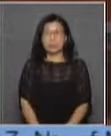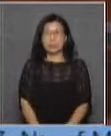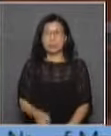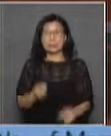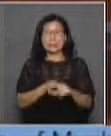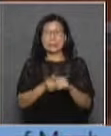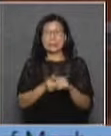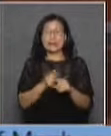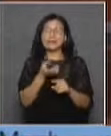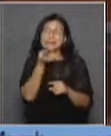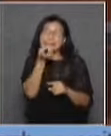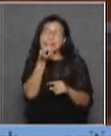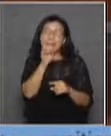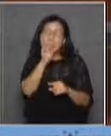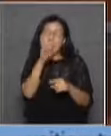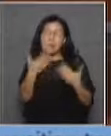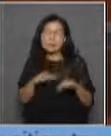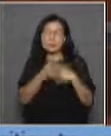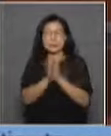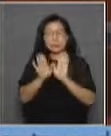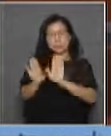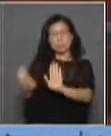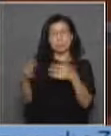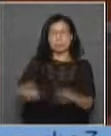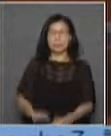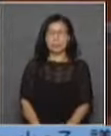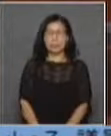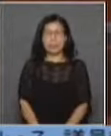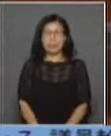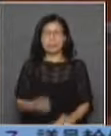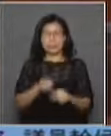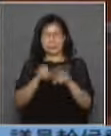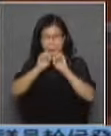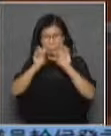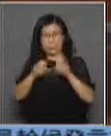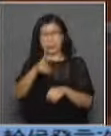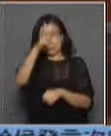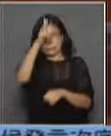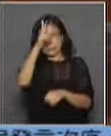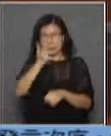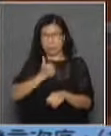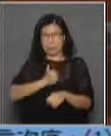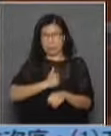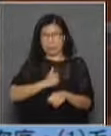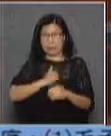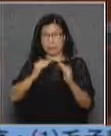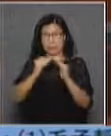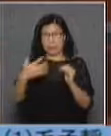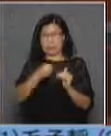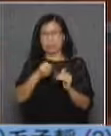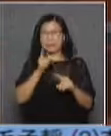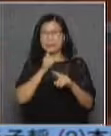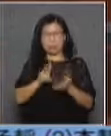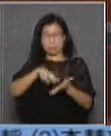蓄咁樣呢，係呢個嘅拒絕咗咁樣啊，展示一啲政府官員應有嘅獨立嘅態